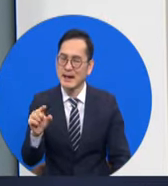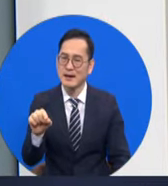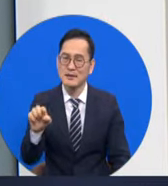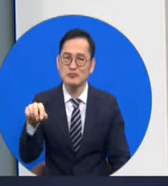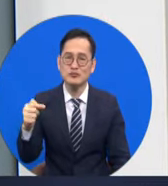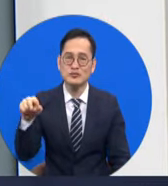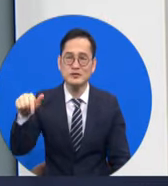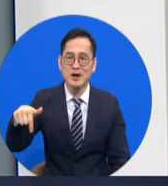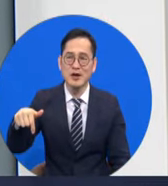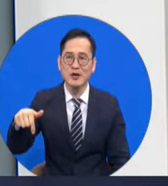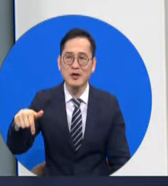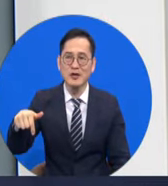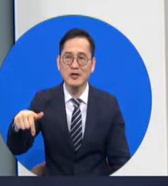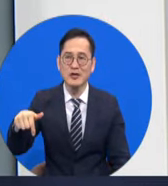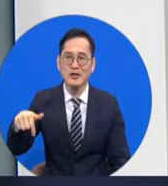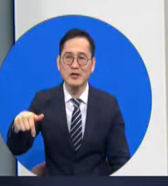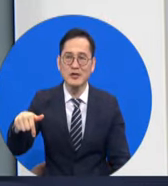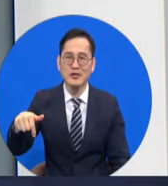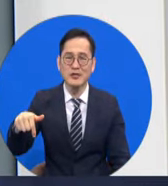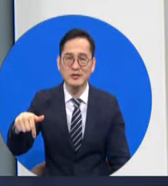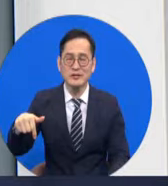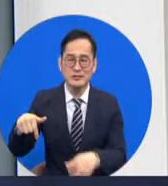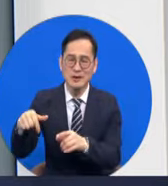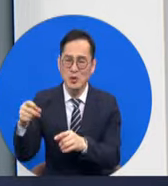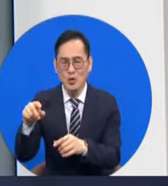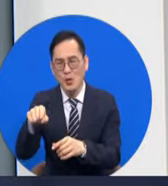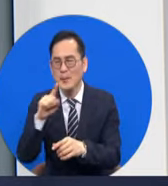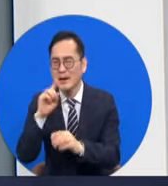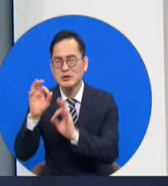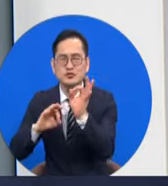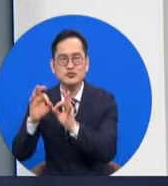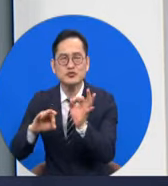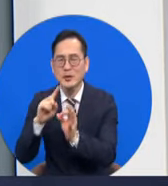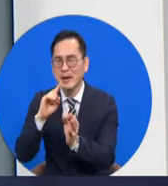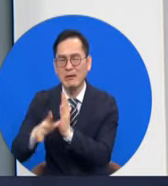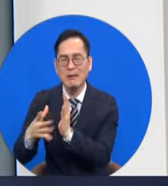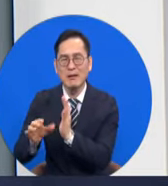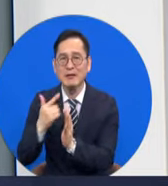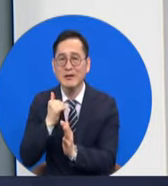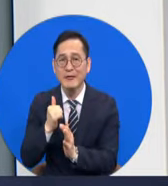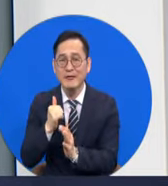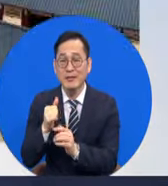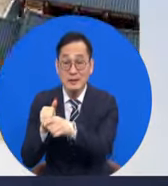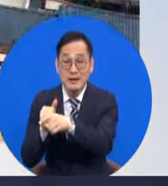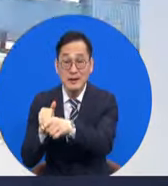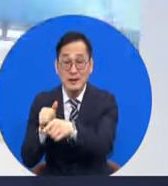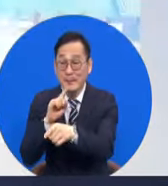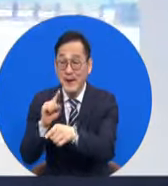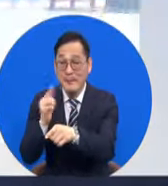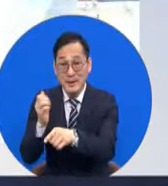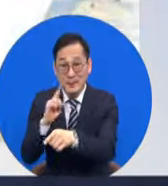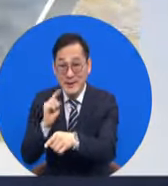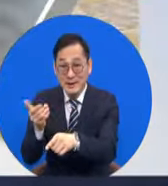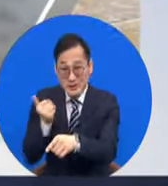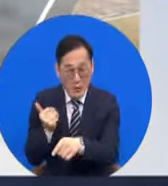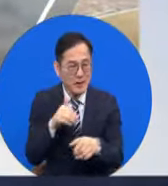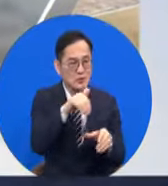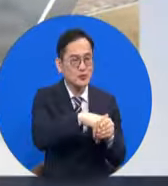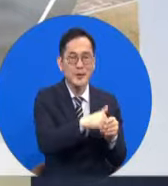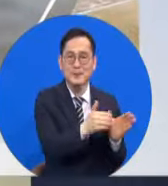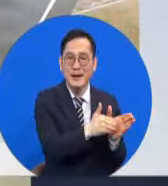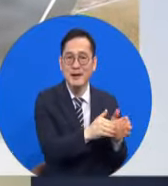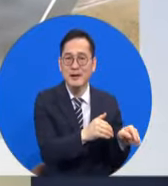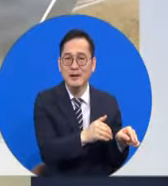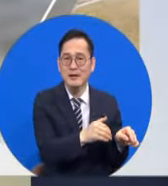않은 상태에서 사전투표가 이루어진 거 아니겠습니까? 지금 본투표는 이러한 그 민주당에 보면 어떻게 보면 악재라고 할 수 있는 그러한